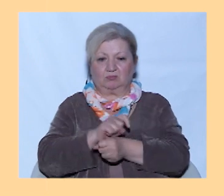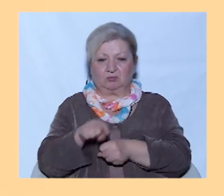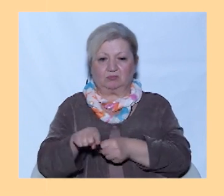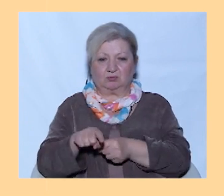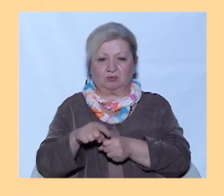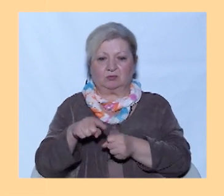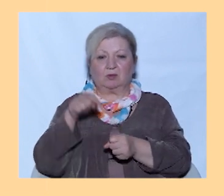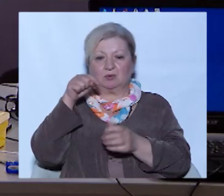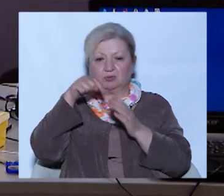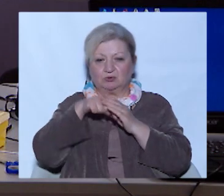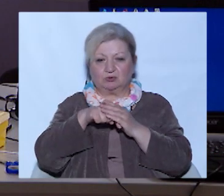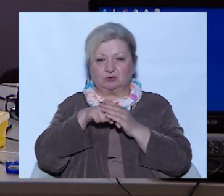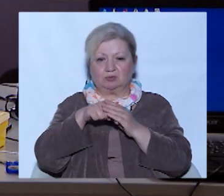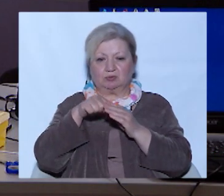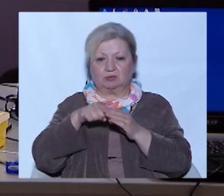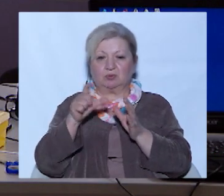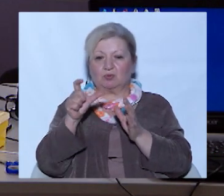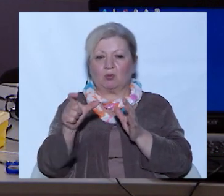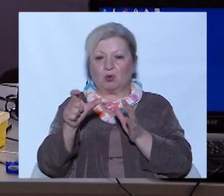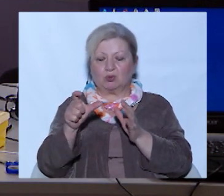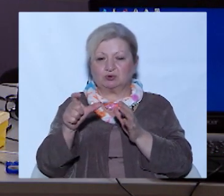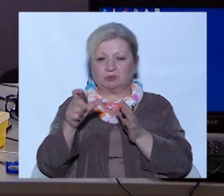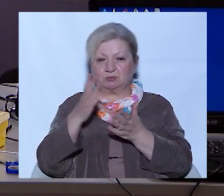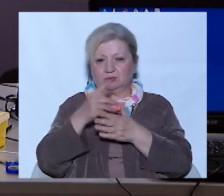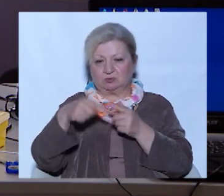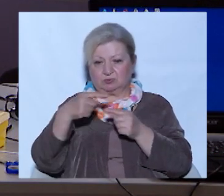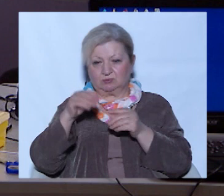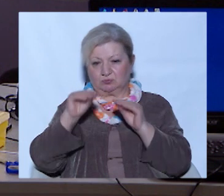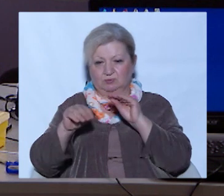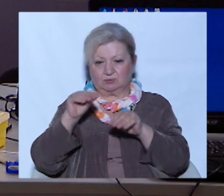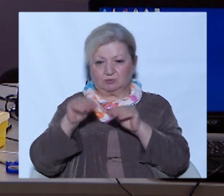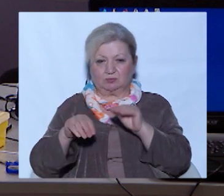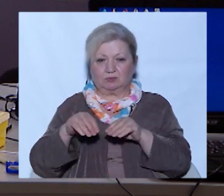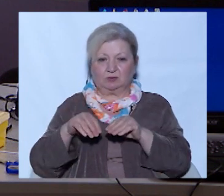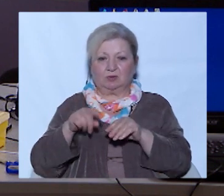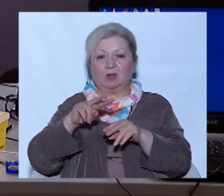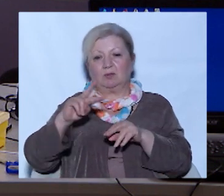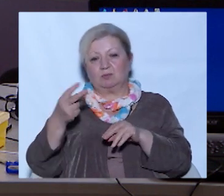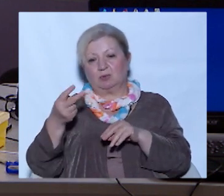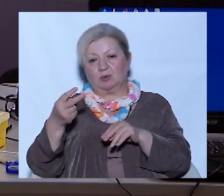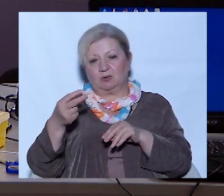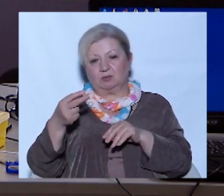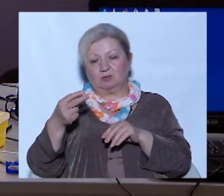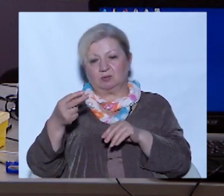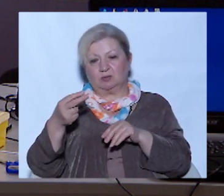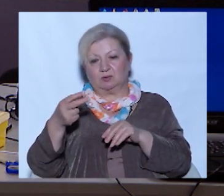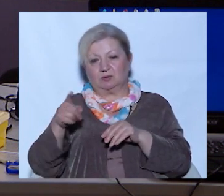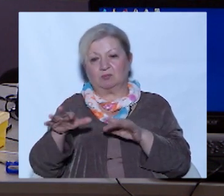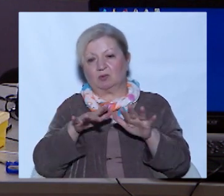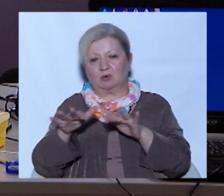არის უძრავი, მასში არის, ნახეთ, კოჭები განლაგებული.